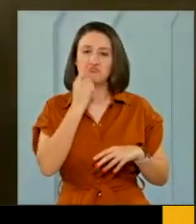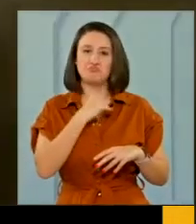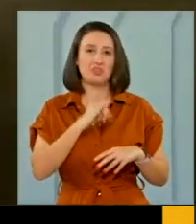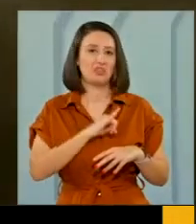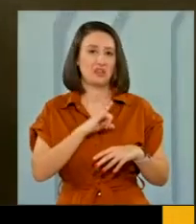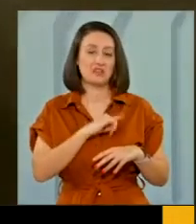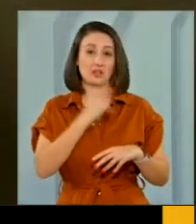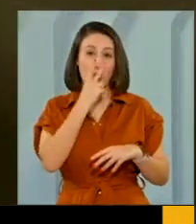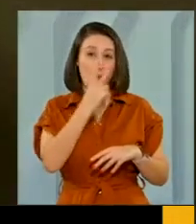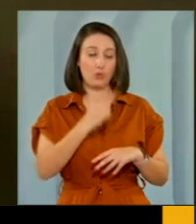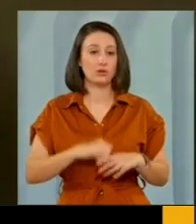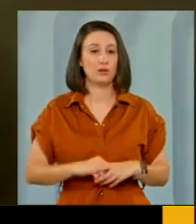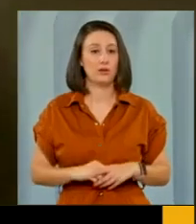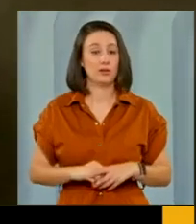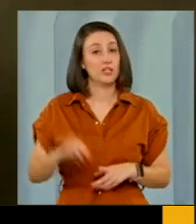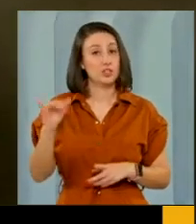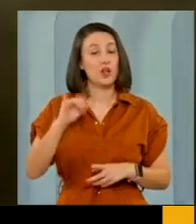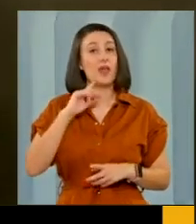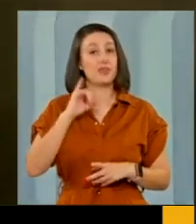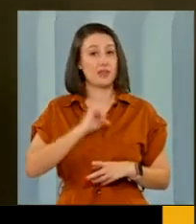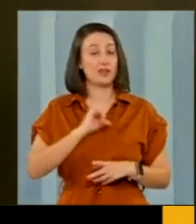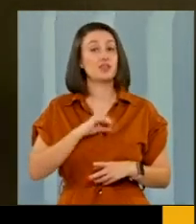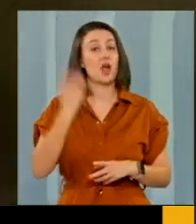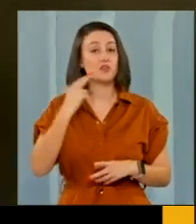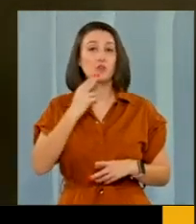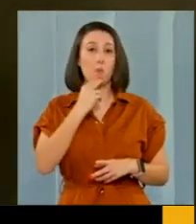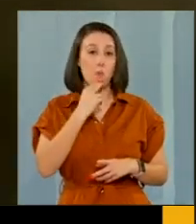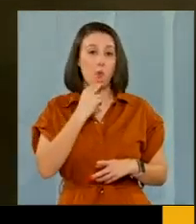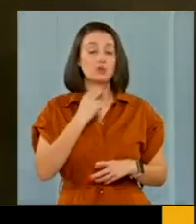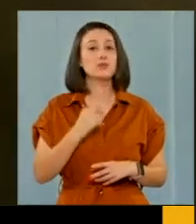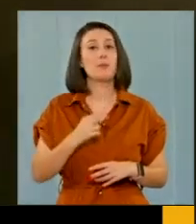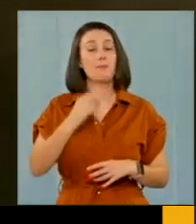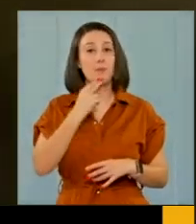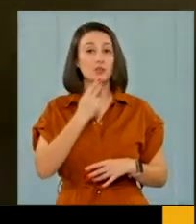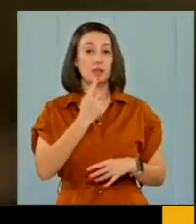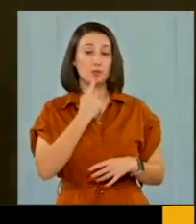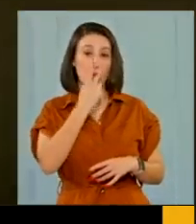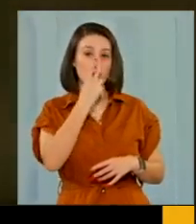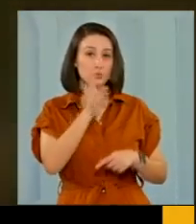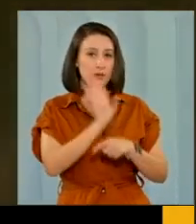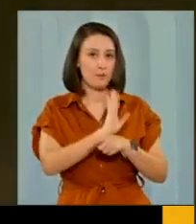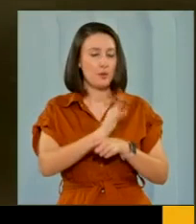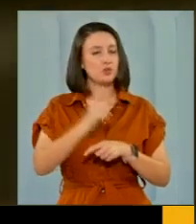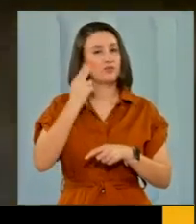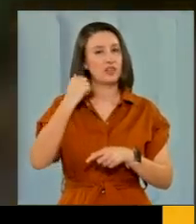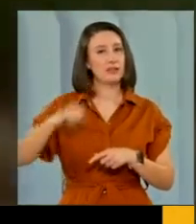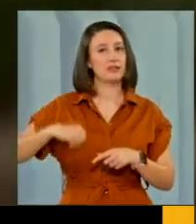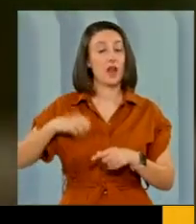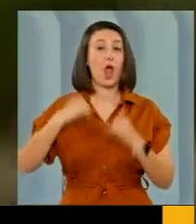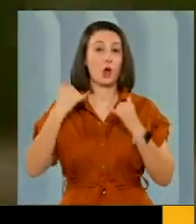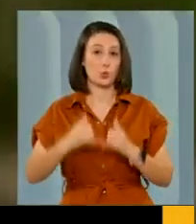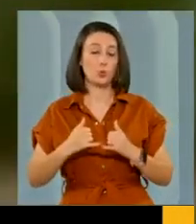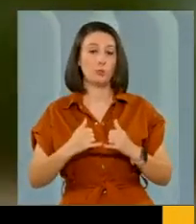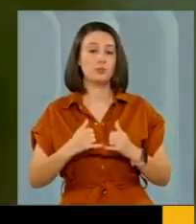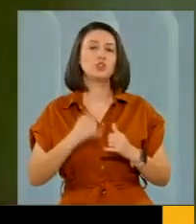pese de ochii privitorilor. Celor care le-a păsat însă au fost polițiștii. Agenții timișoreni au văzut imaginile cu tinerele și fac acum